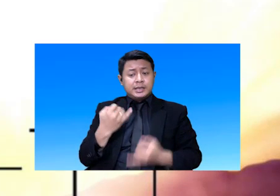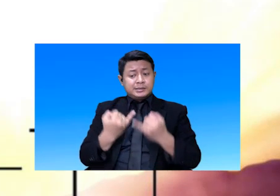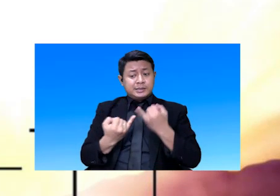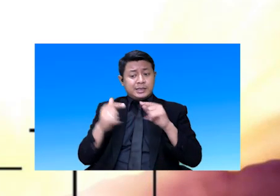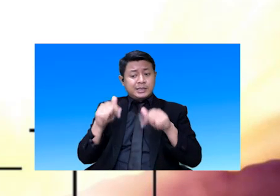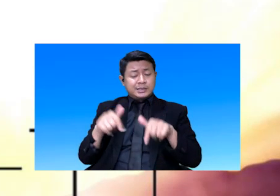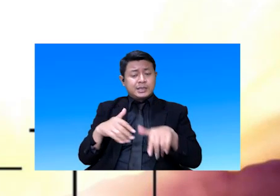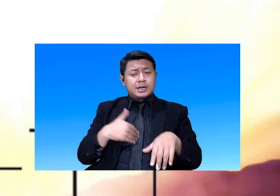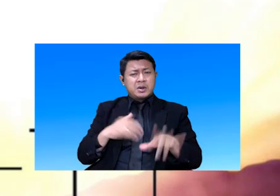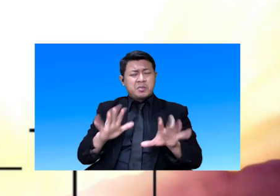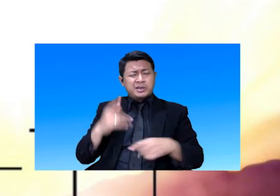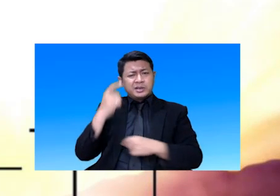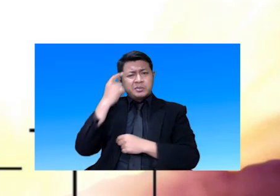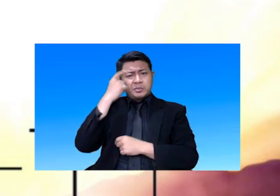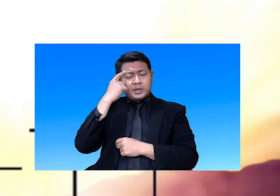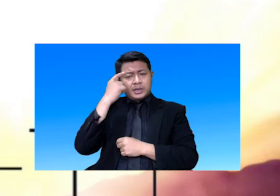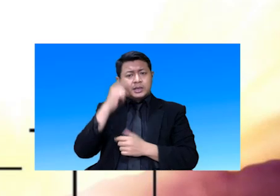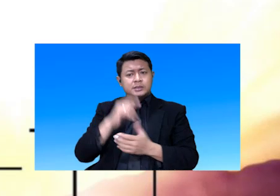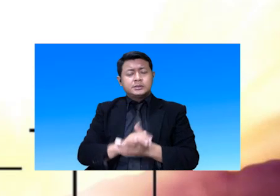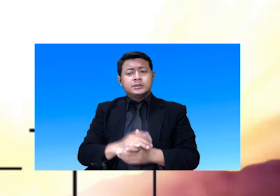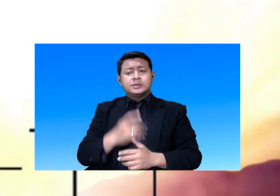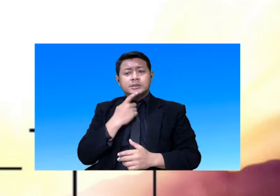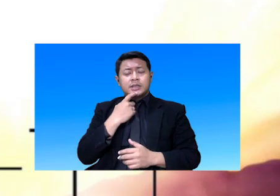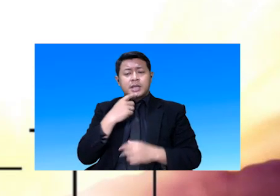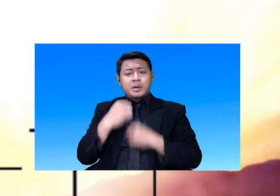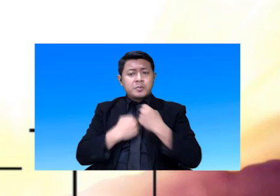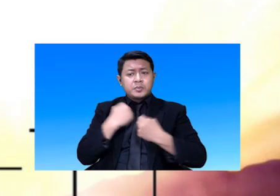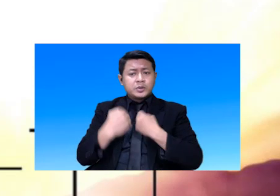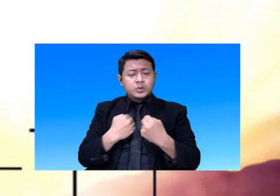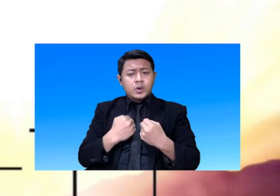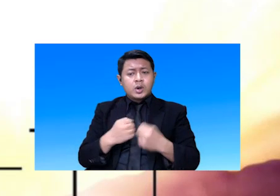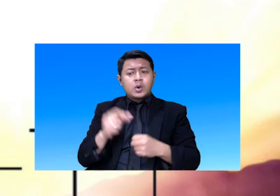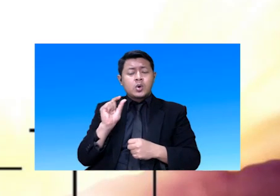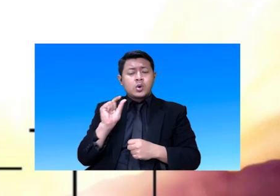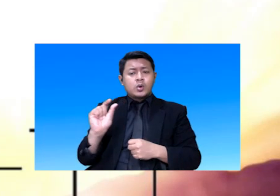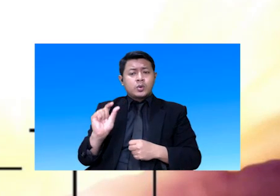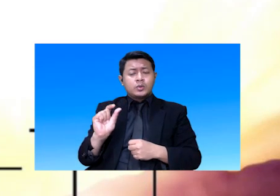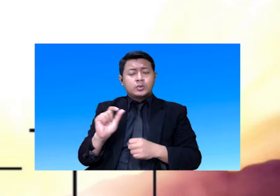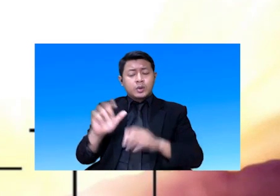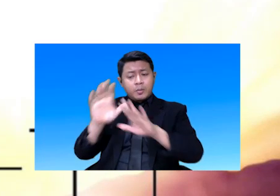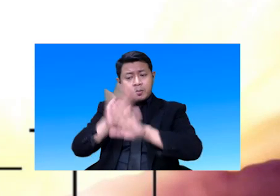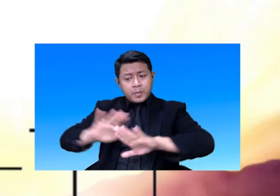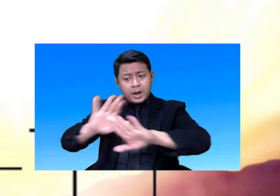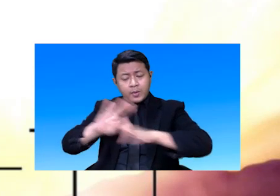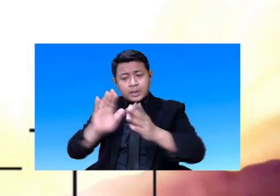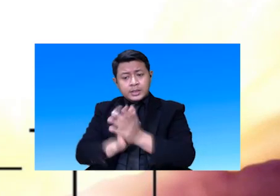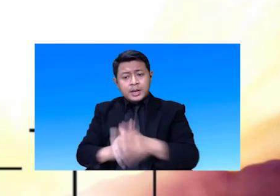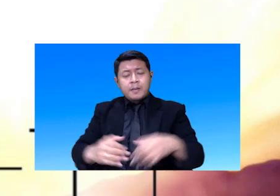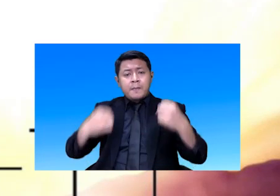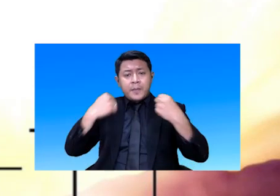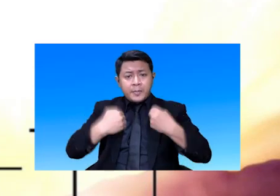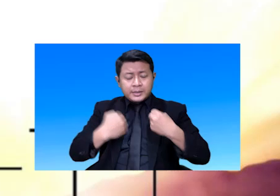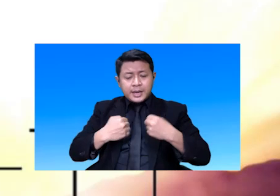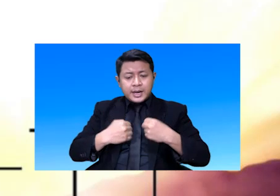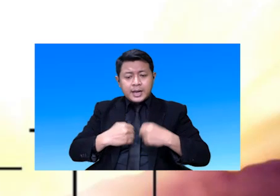ini banyak berpikir mengenai berjuang untuk merawat dan mempertahankan